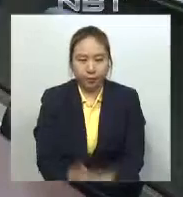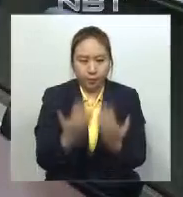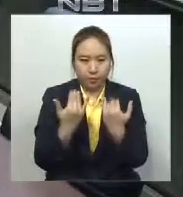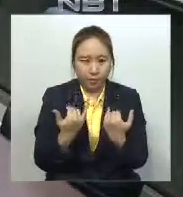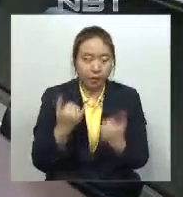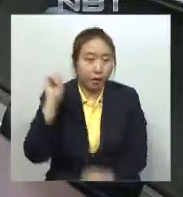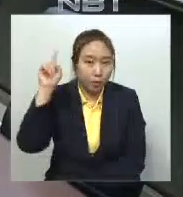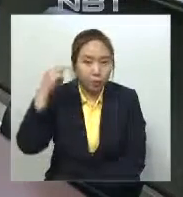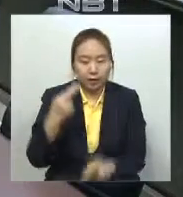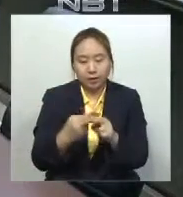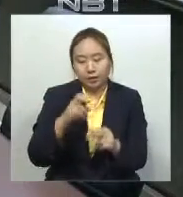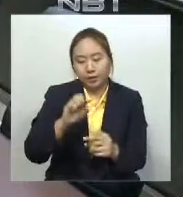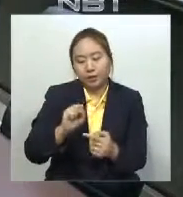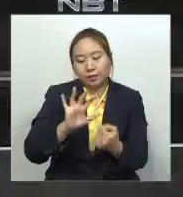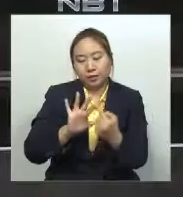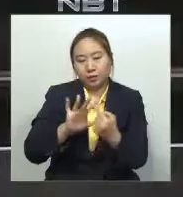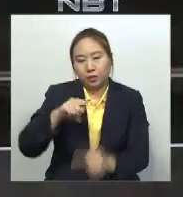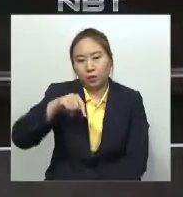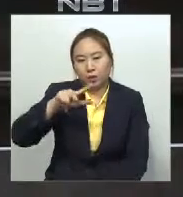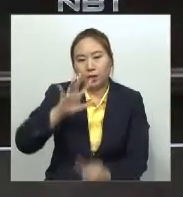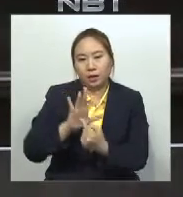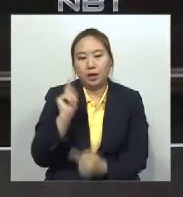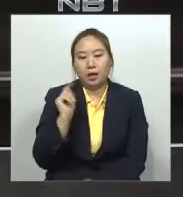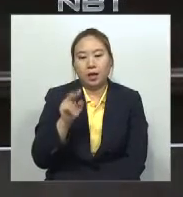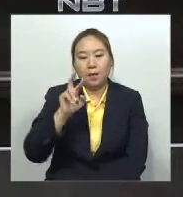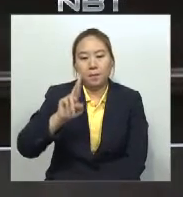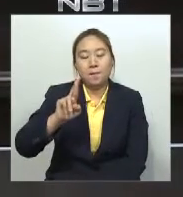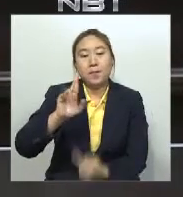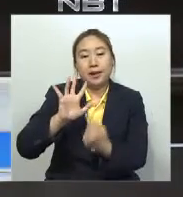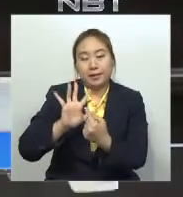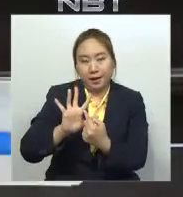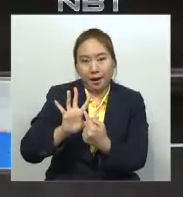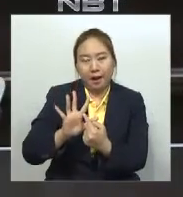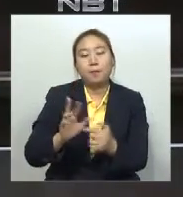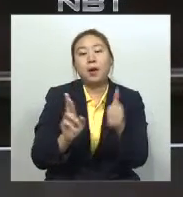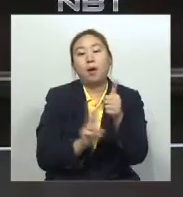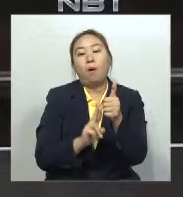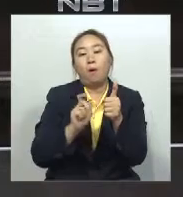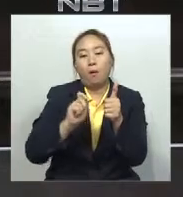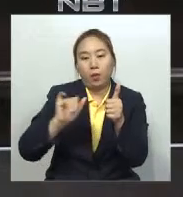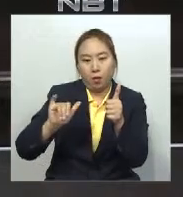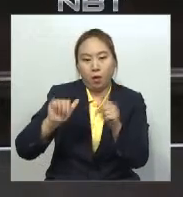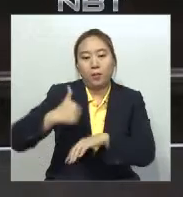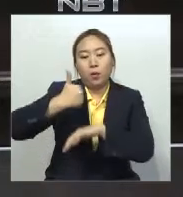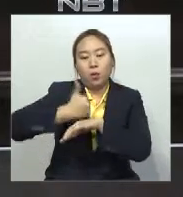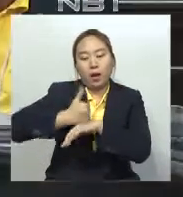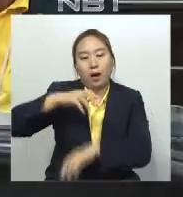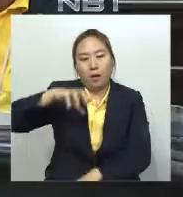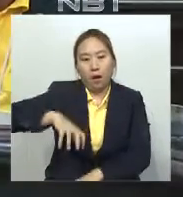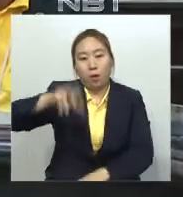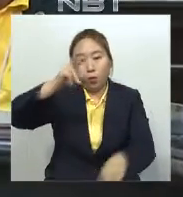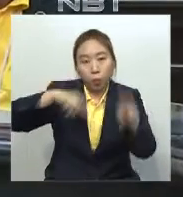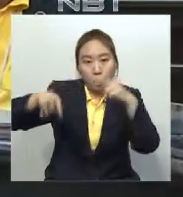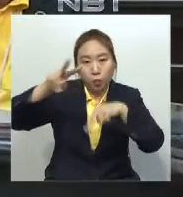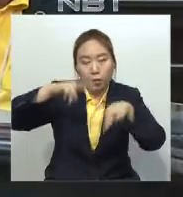นางสาวสุภัทราบุญเสริมรองเลขาธิการคณะกรรมการอาหารและยานะคะพร้อมกับผู้อำนวยการกองควบคุ